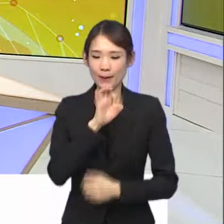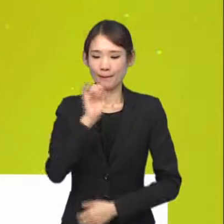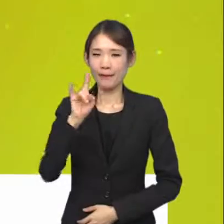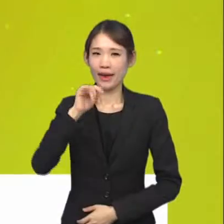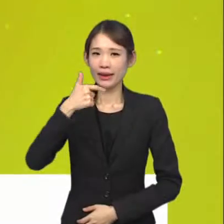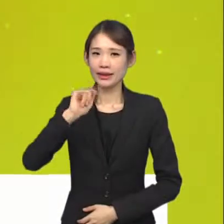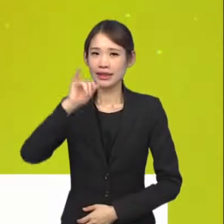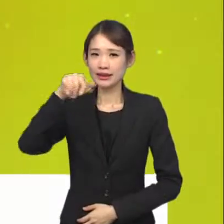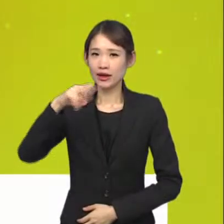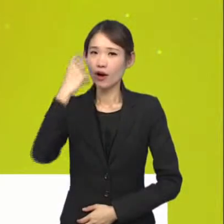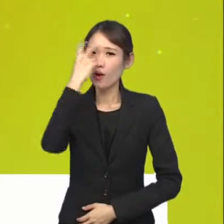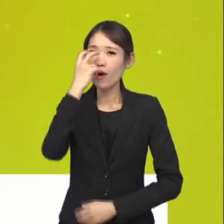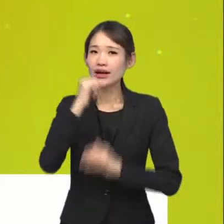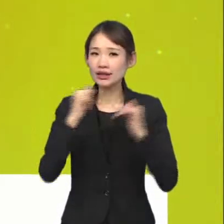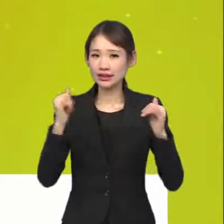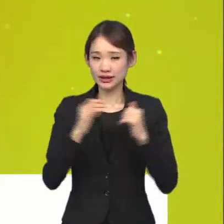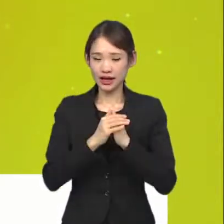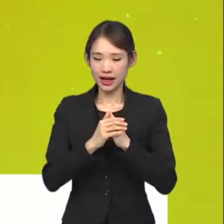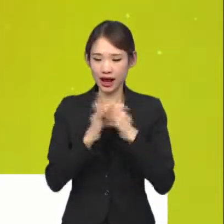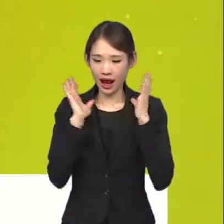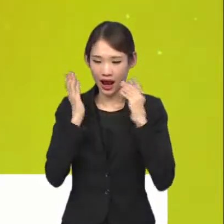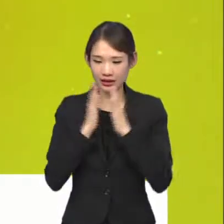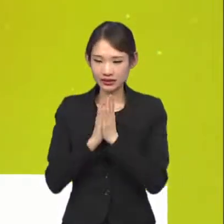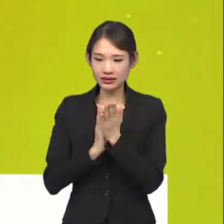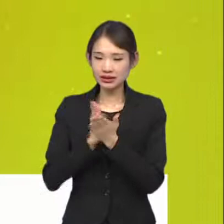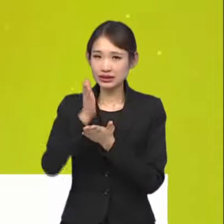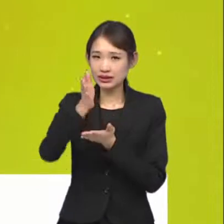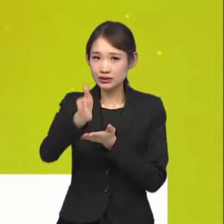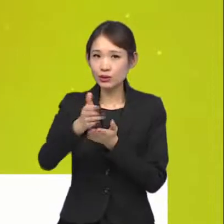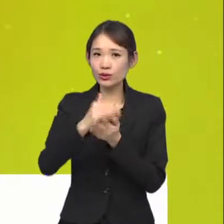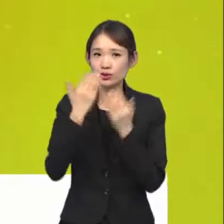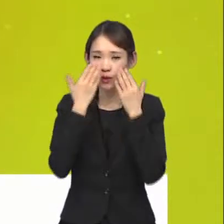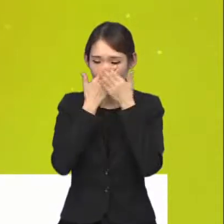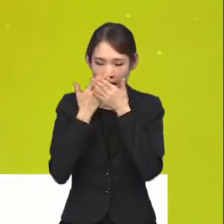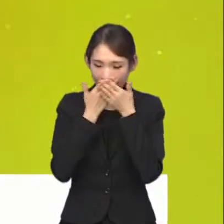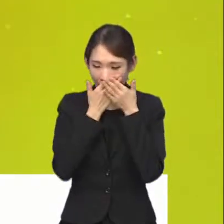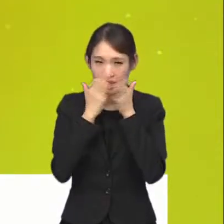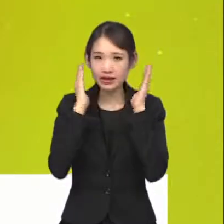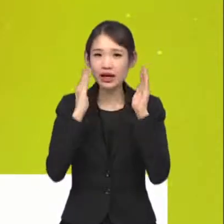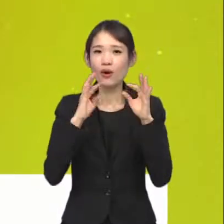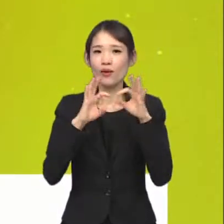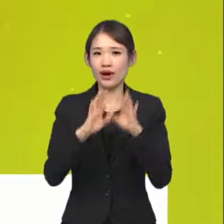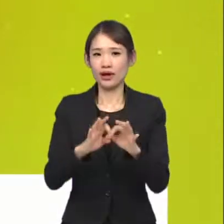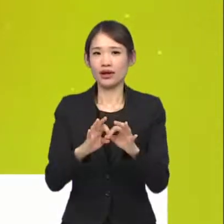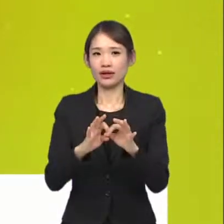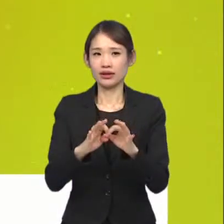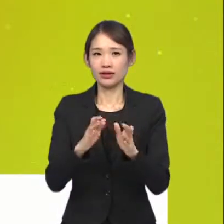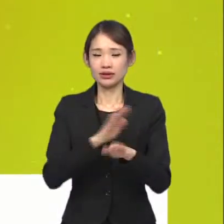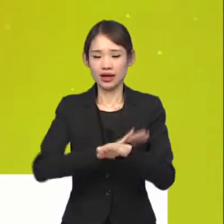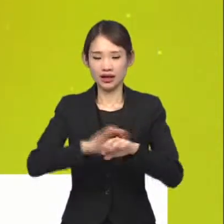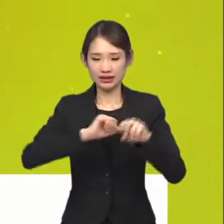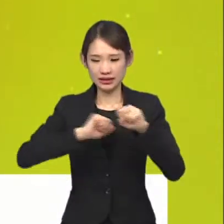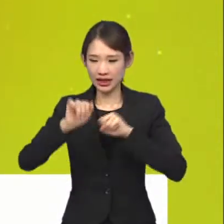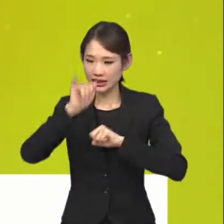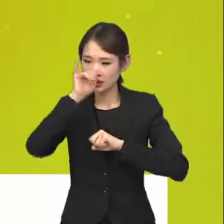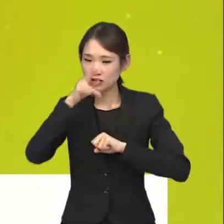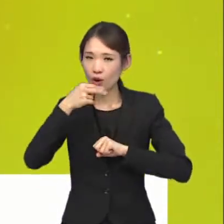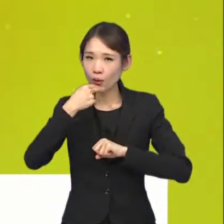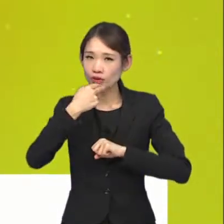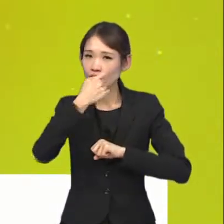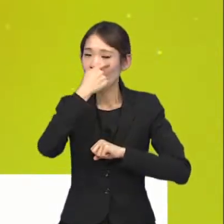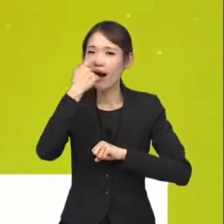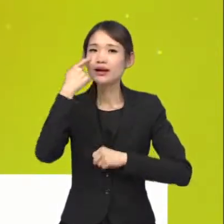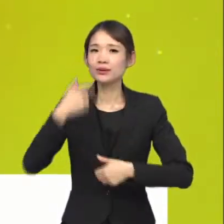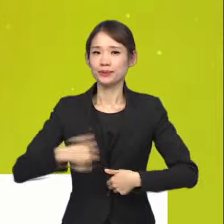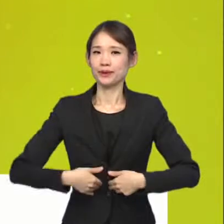쓰거든요 i 진로에 대한 부분 하고 학습에 대한 부분들이 애들이 잘 실행하고 있는지 확인 시켜주는 정도가 될